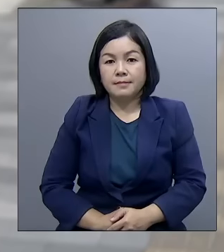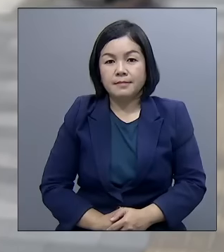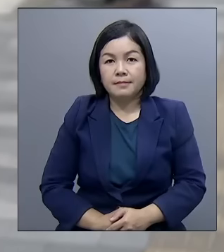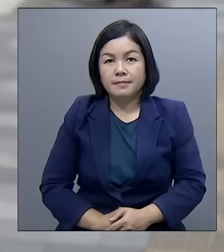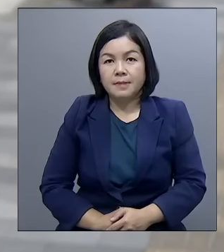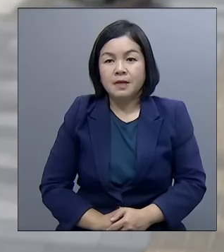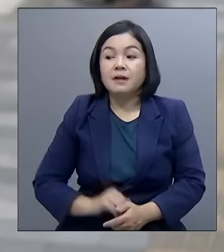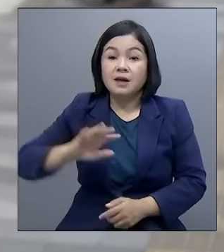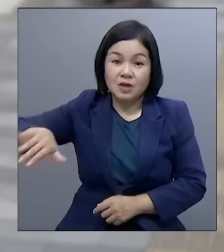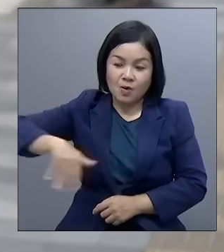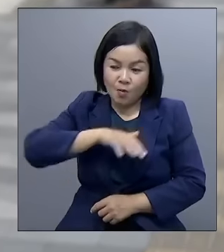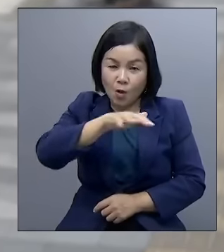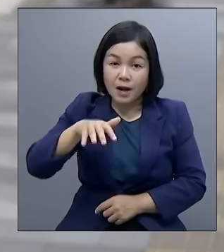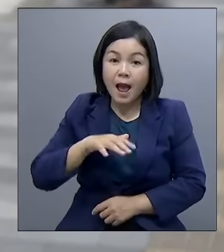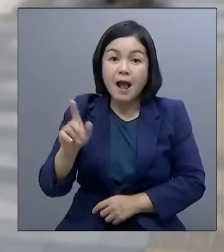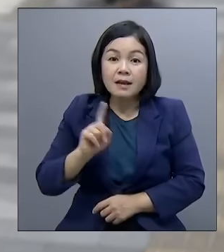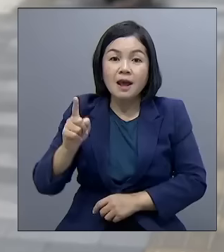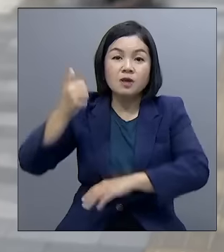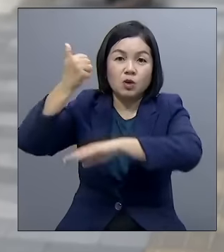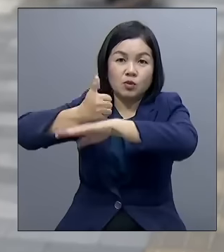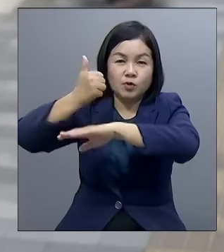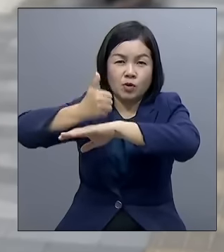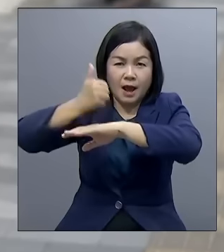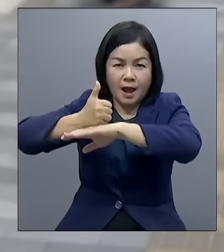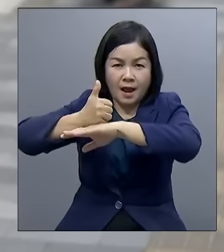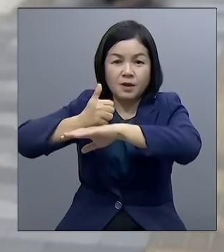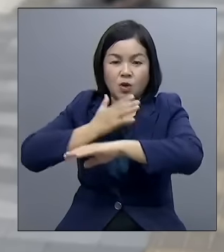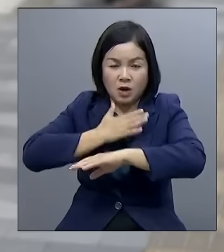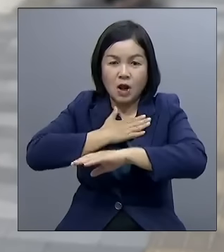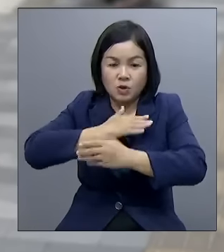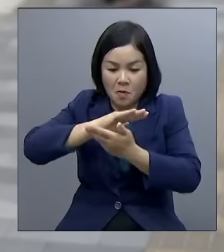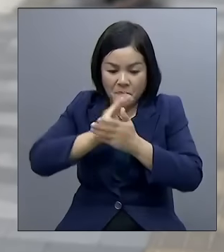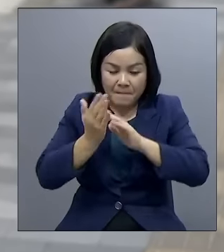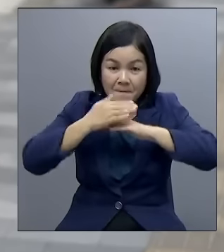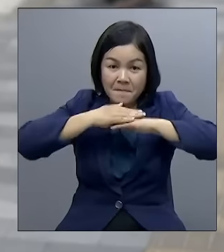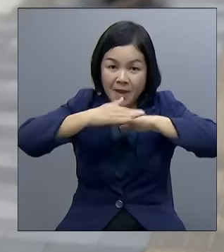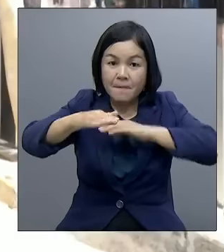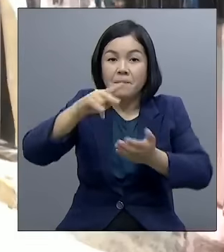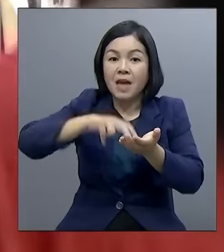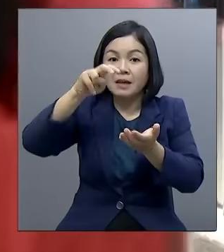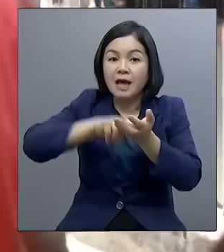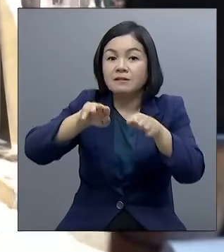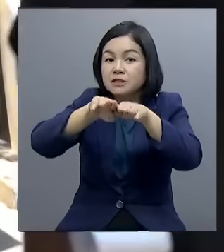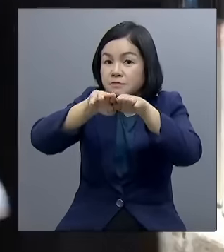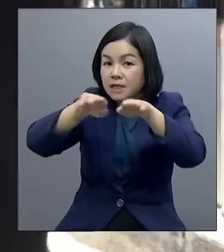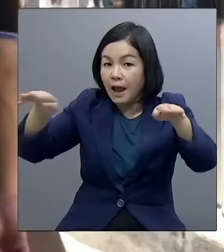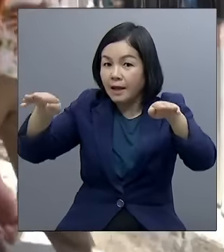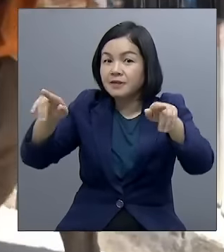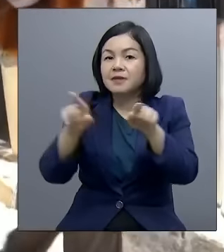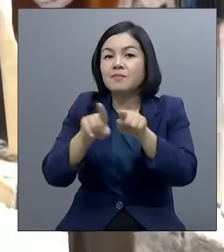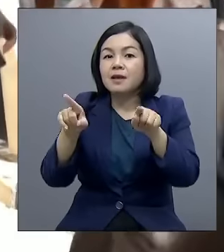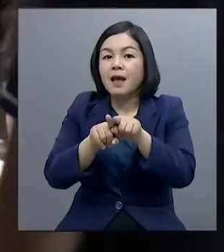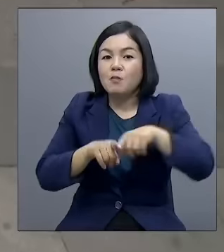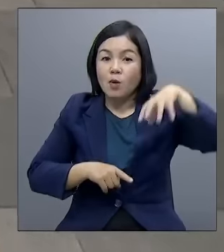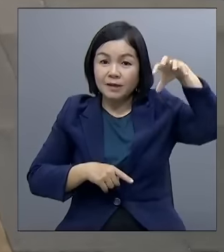ภาพรวมนะครับก็เป็นนโยบายมาจากผู้บริหารนะครับที่เราต้องปรับปรุงทางเท้าให้ได้มาตรฐาน Universal Design ครับก็เรื่องทางเข้าออกสิ่งกีดขวาง